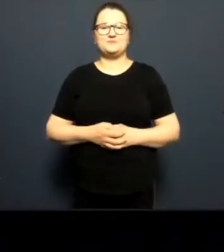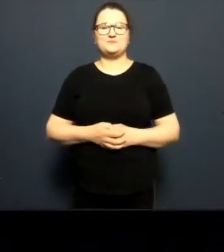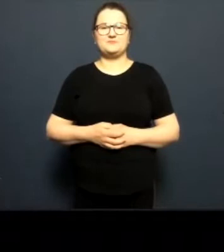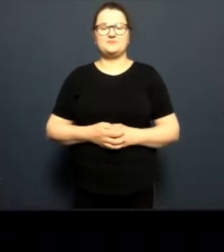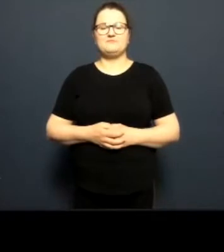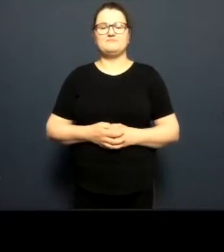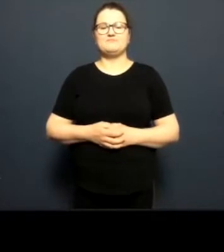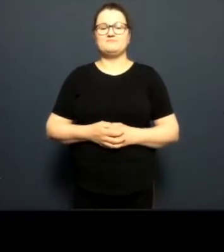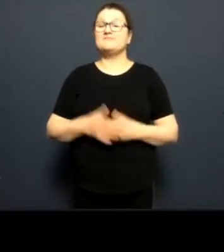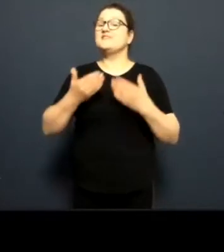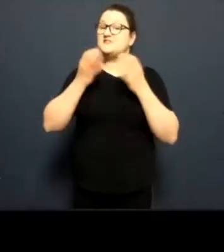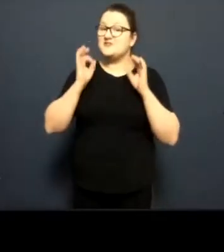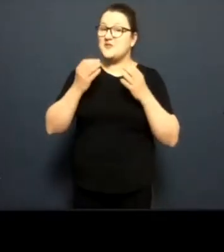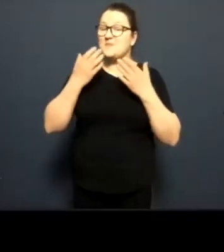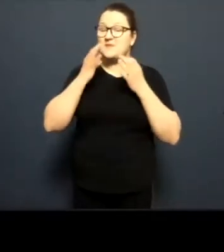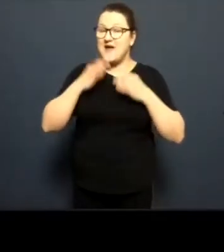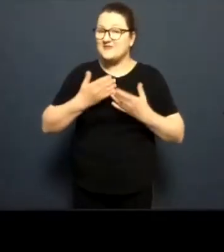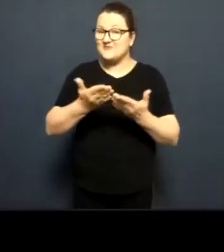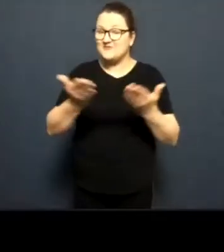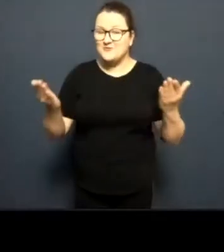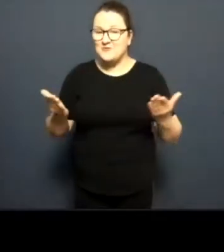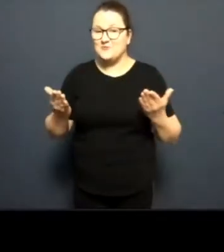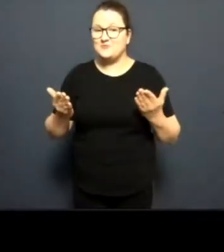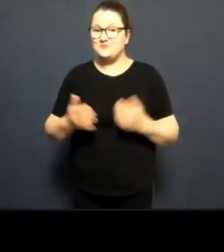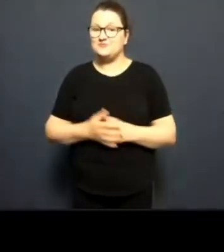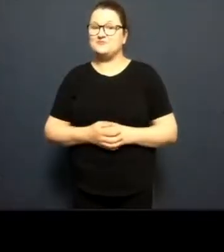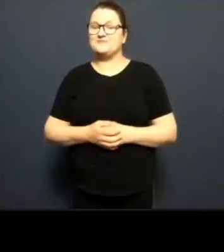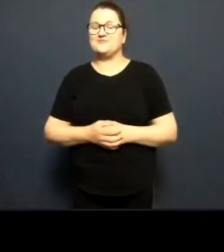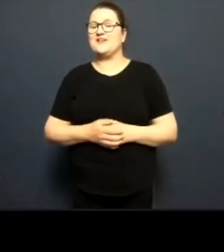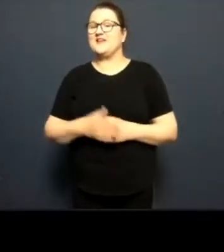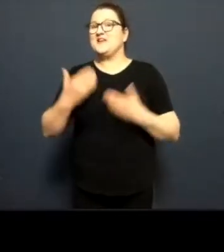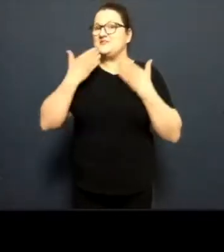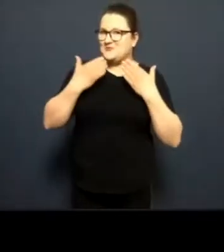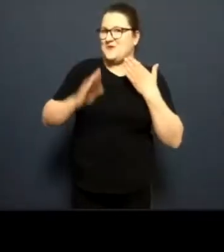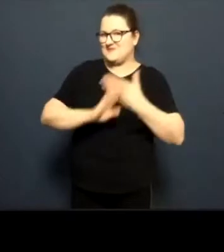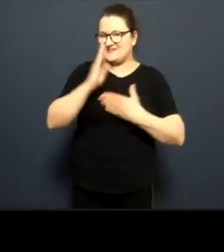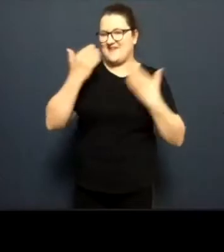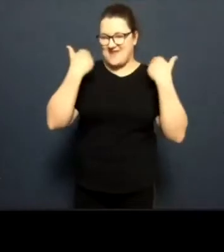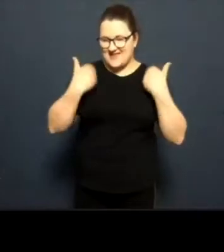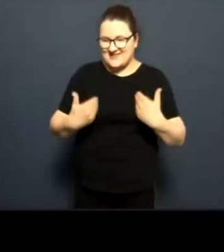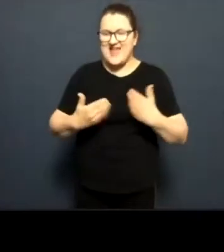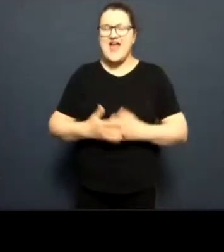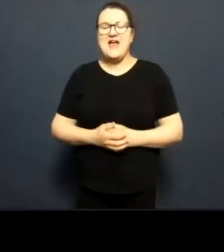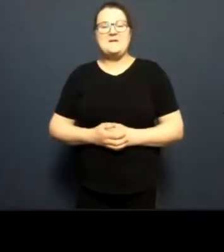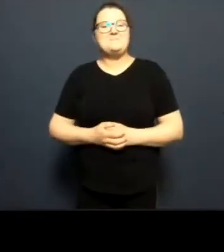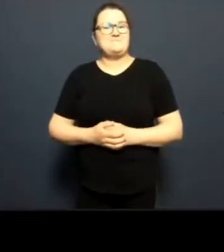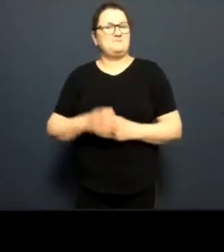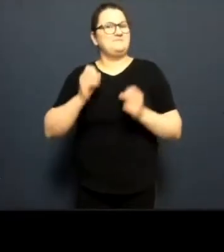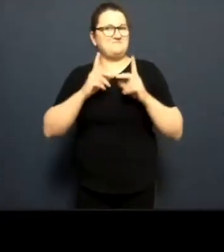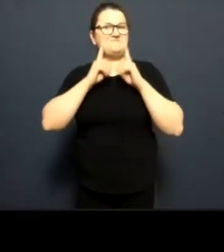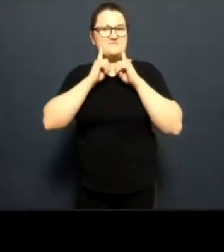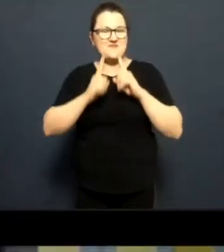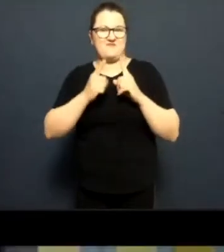Dzień dobry Państwu. Dzień dobry i dziękuję za przedstawienie. Rzeczywiście, tak jak Państwo